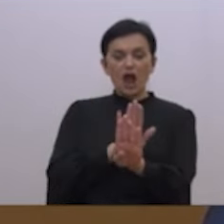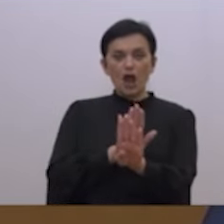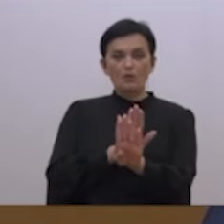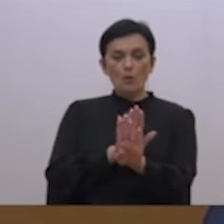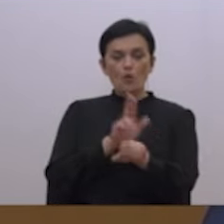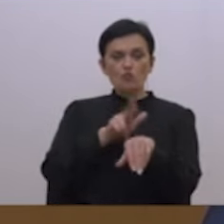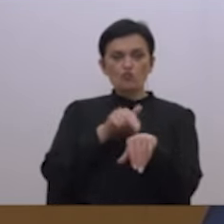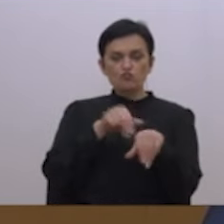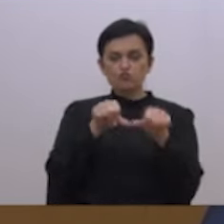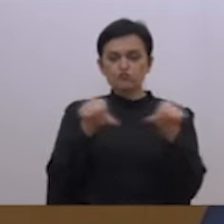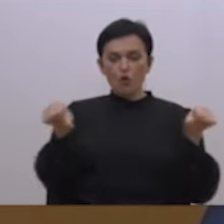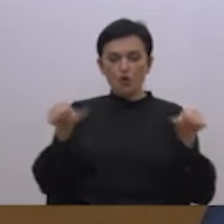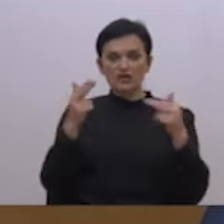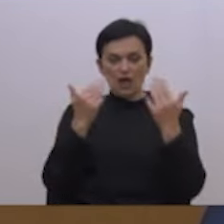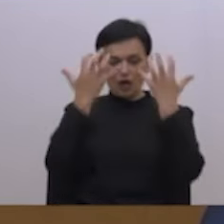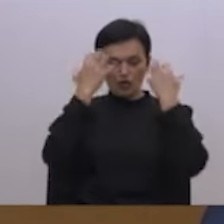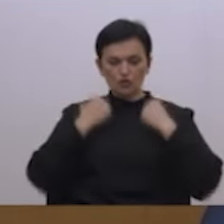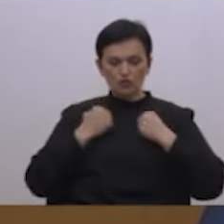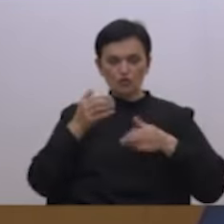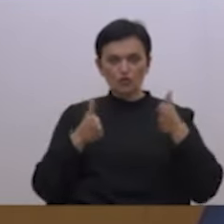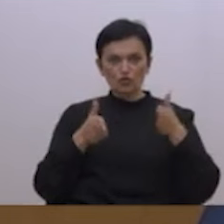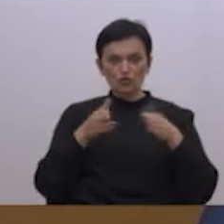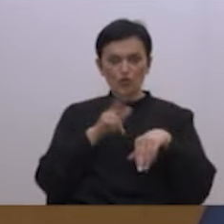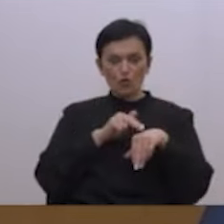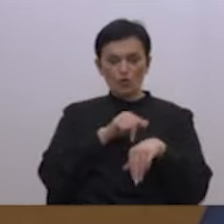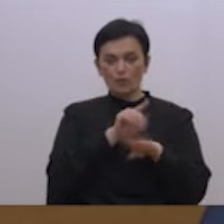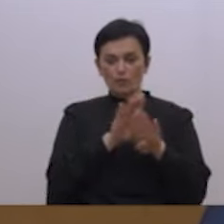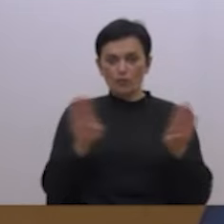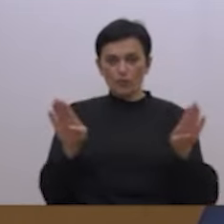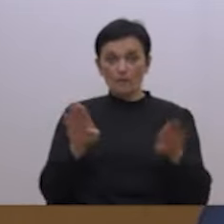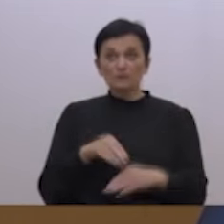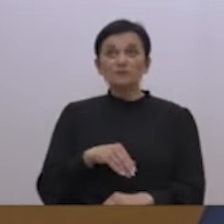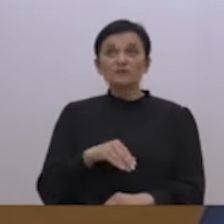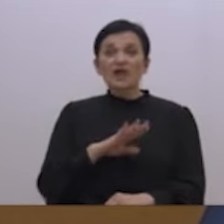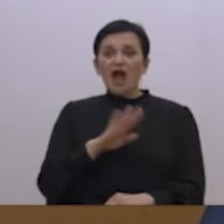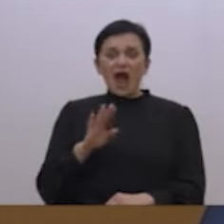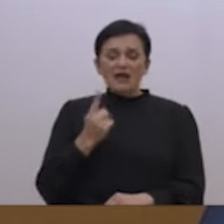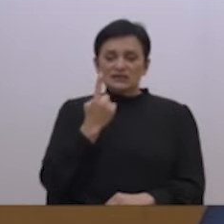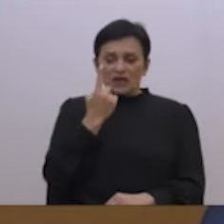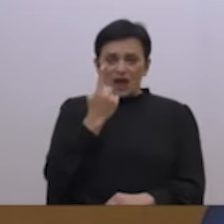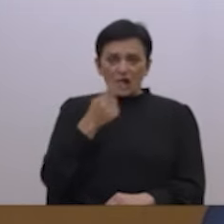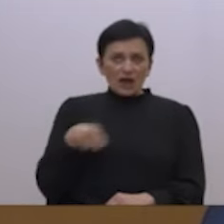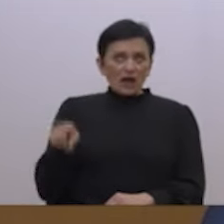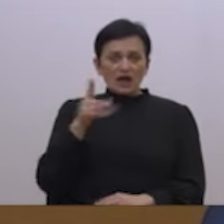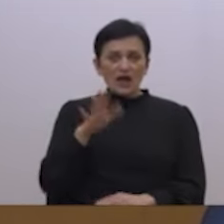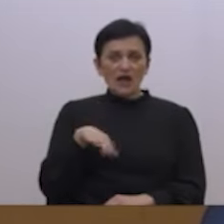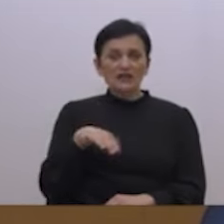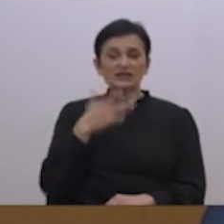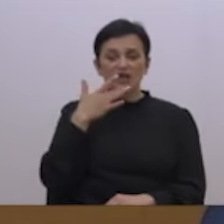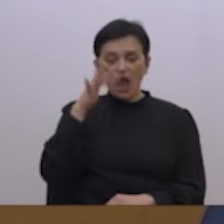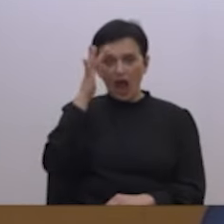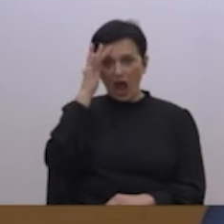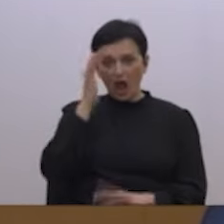პოლიციას და რობოკოპებს. არ დარჩა ქვეყნის გარეთ არავინ. ამერიკის